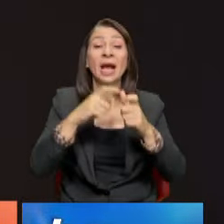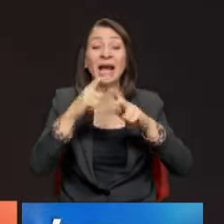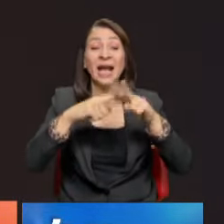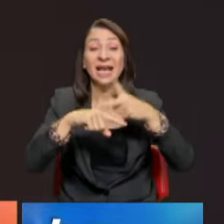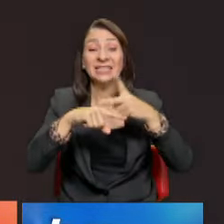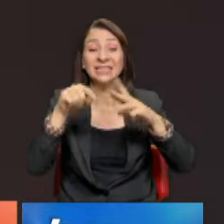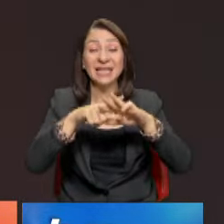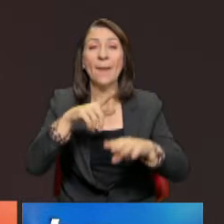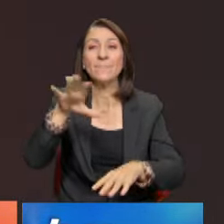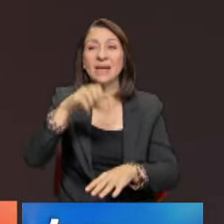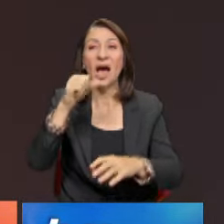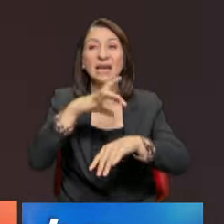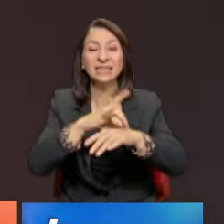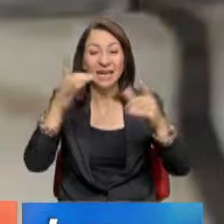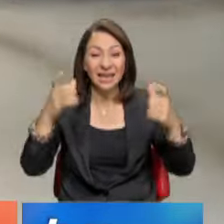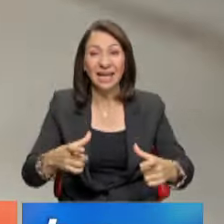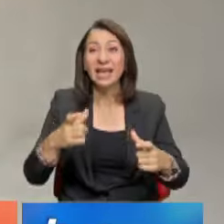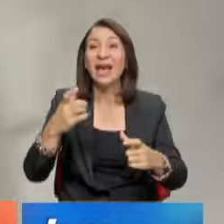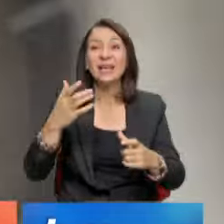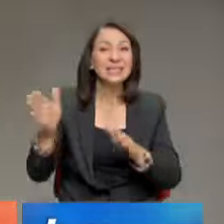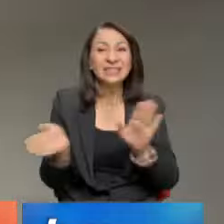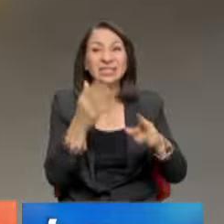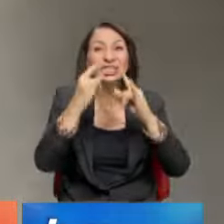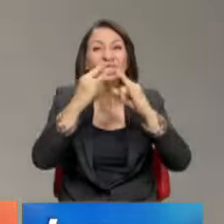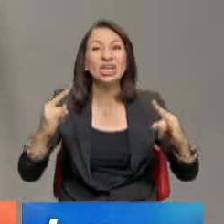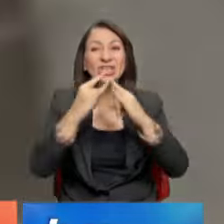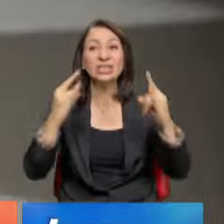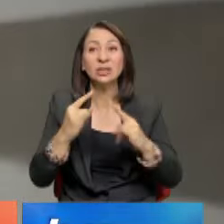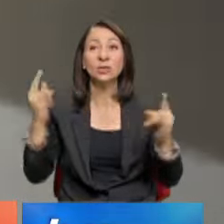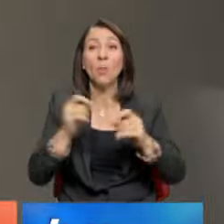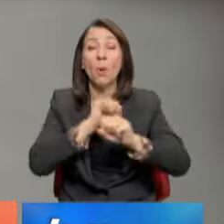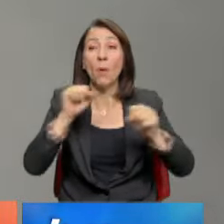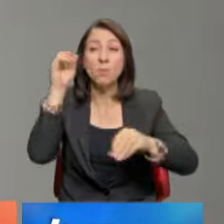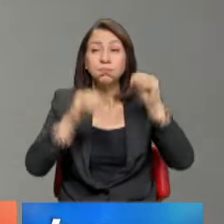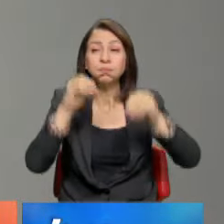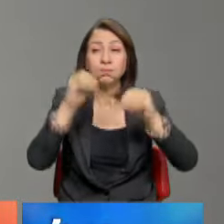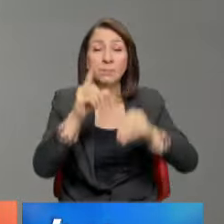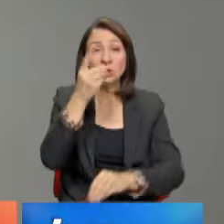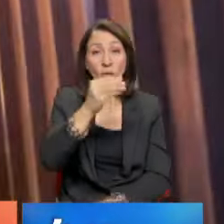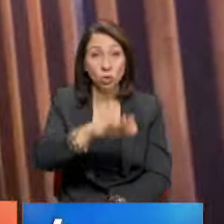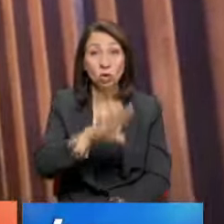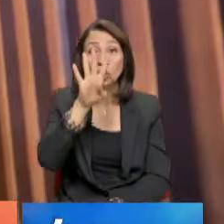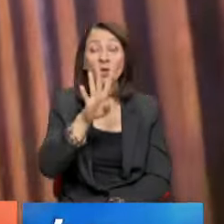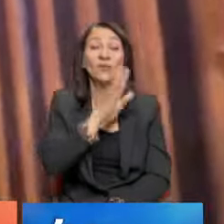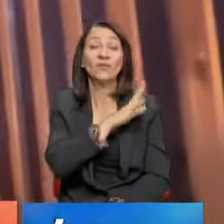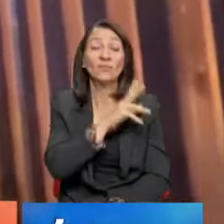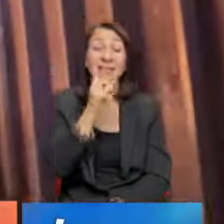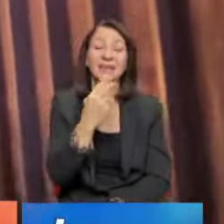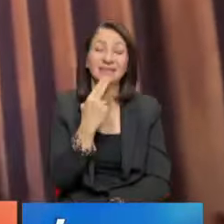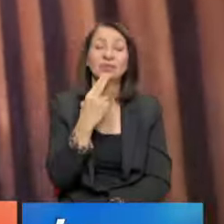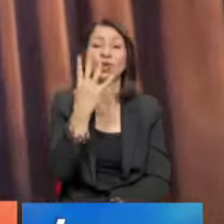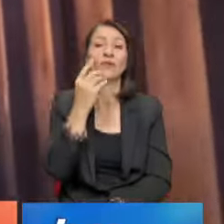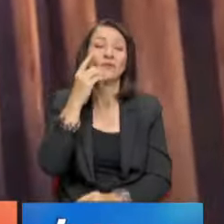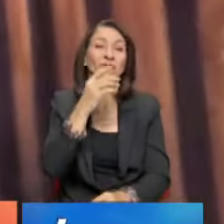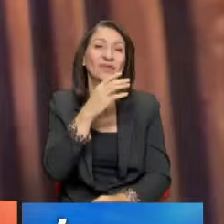bir hastane yerleşkesinde yerinden edilmiş sivillerin kaldığı çadırlara saldırı düzenledi. Biri çocuk, biri kadın, 4 Filistinli yaşamını yitirdi.